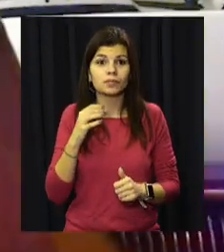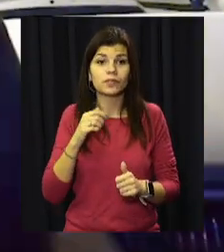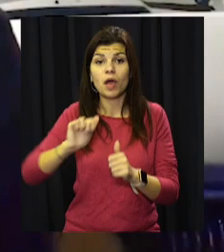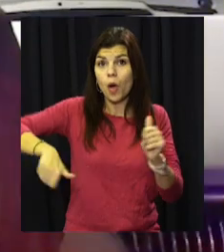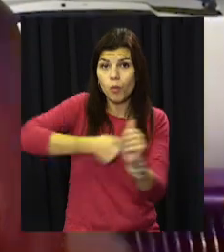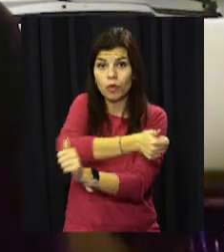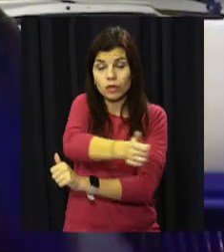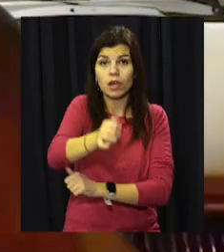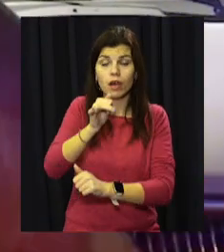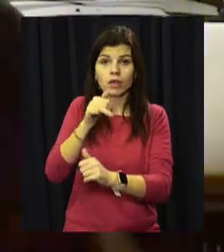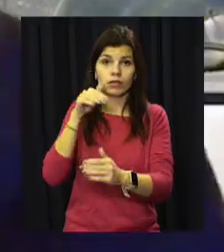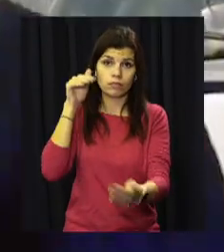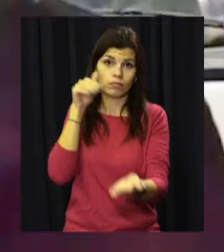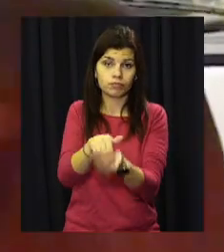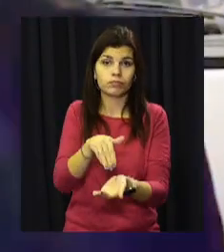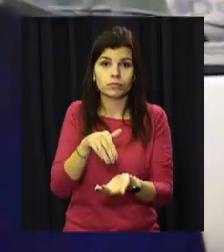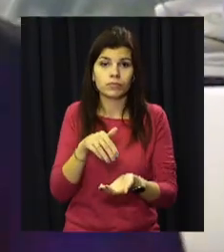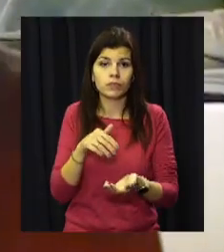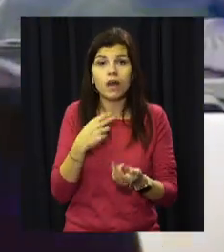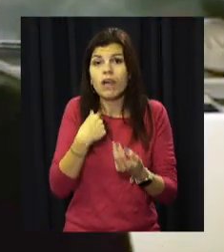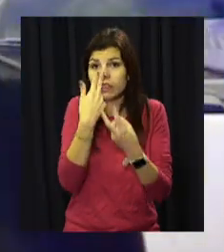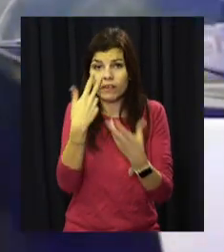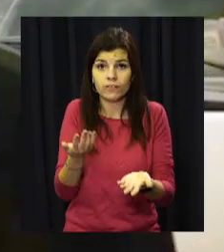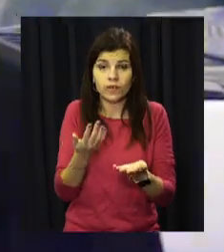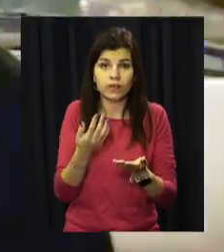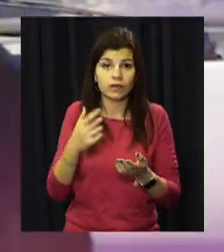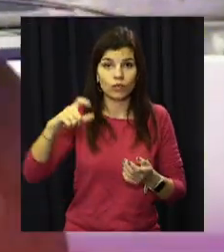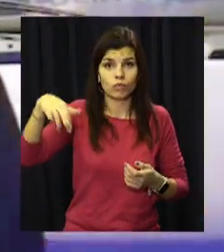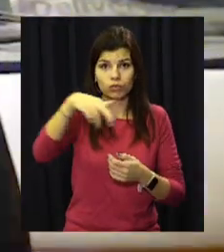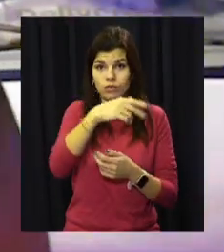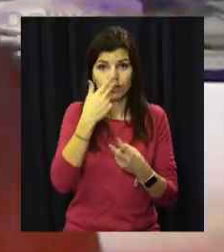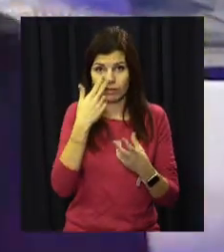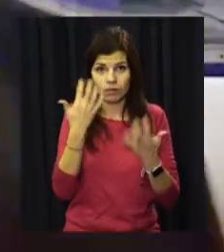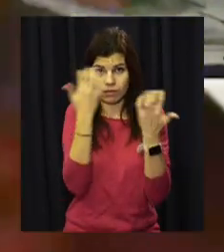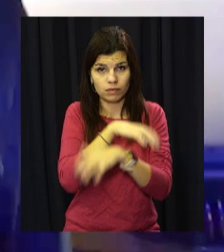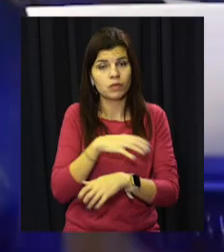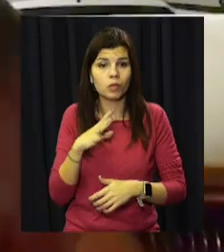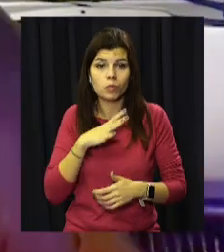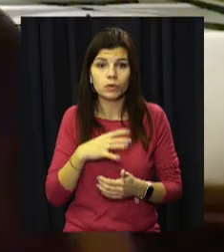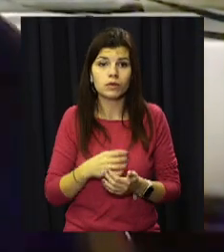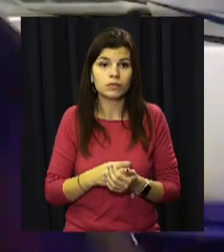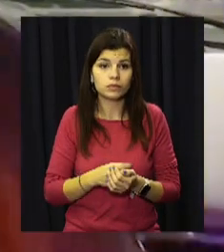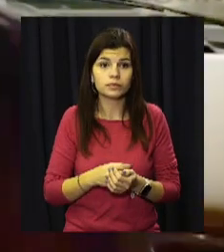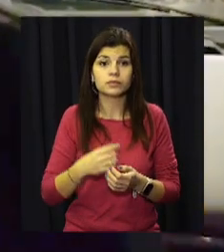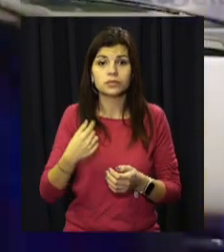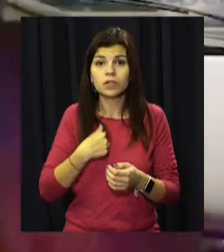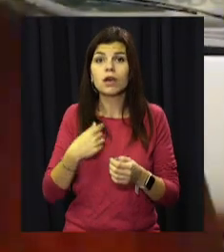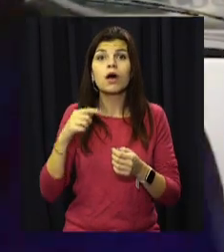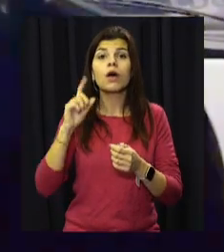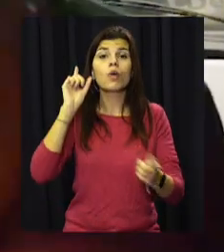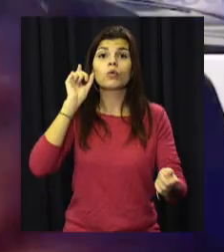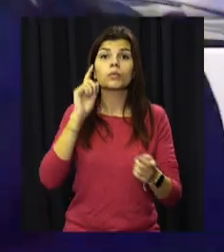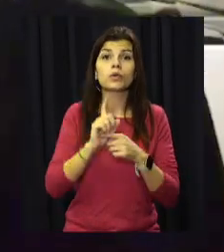обогнав, і от люди, я їх не бачив, вони як гриби з'явилися. Я отъехал, потому что